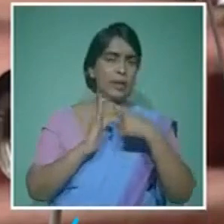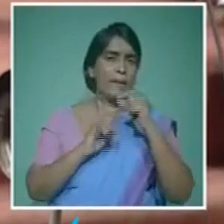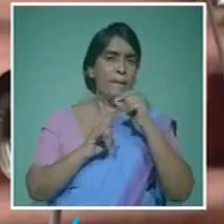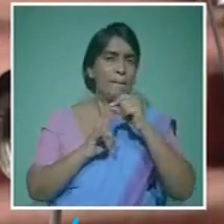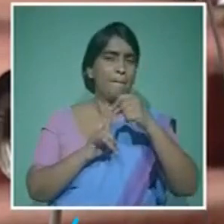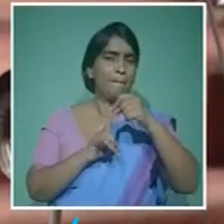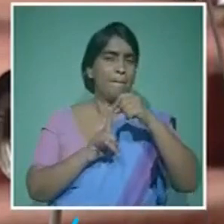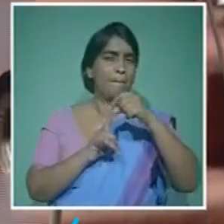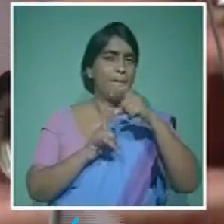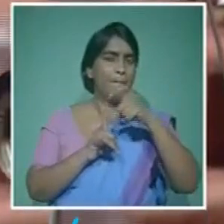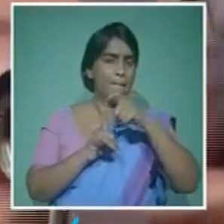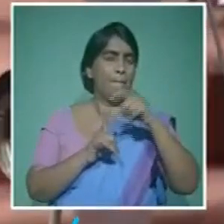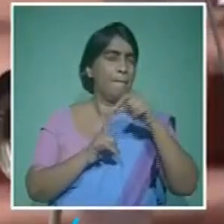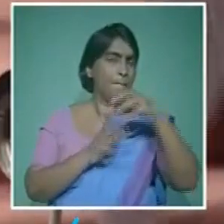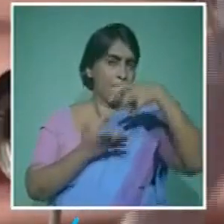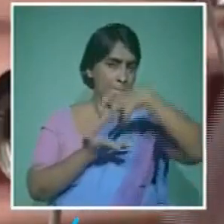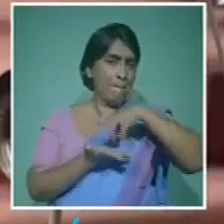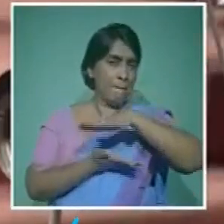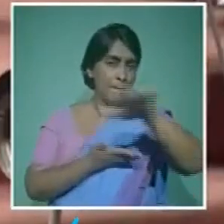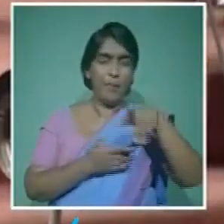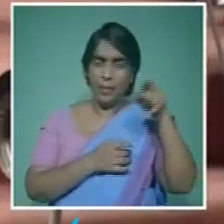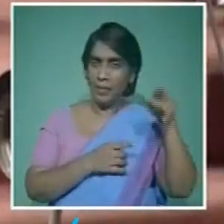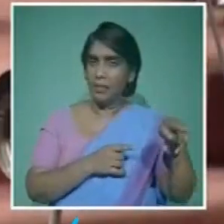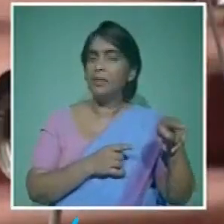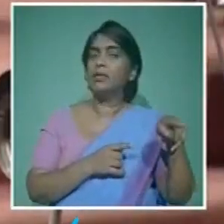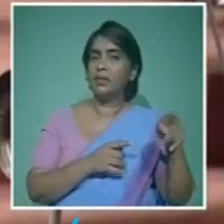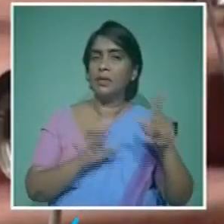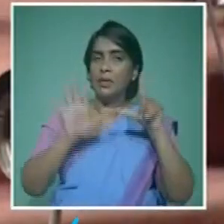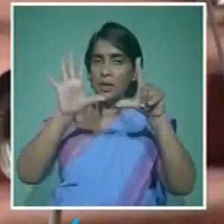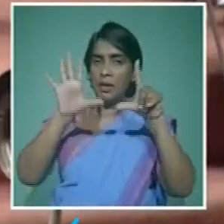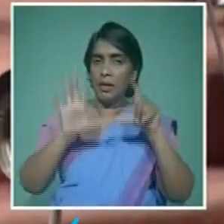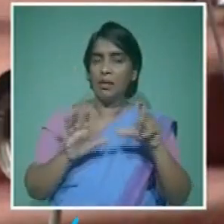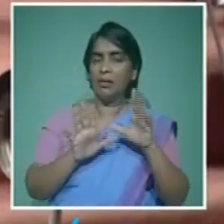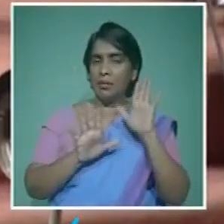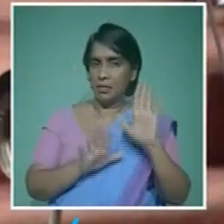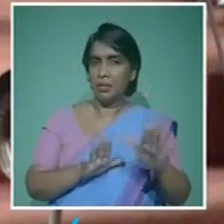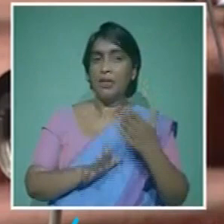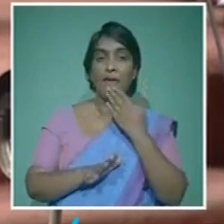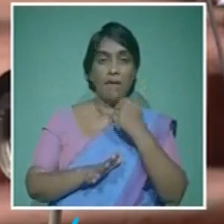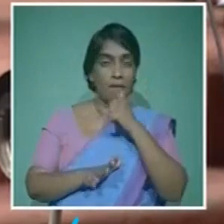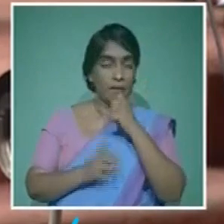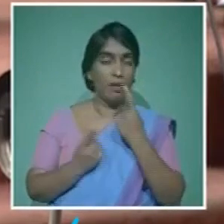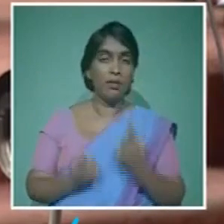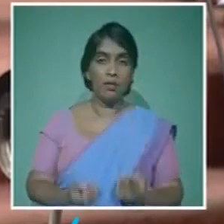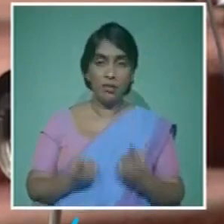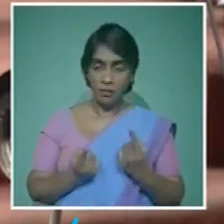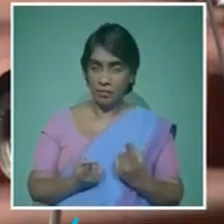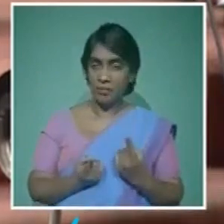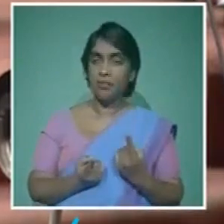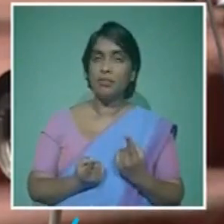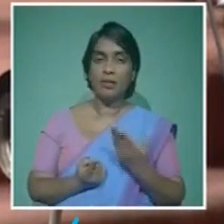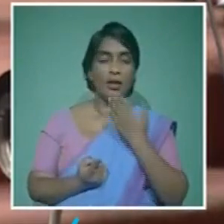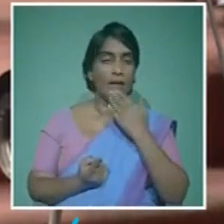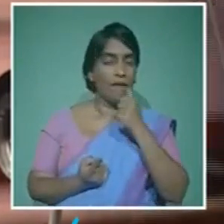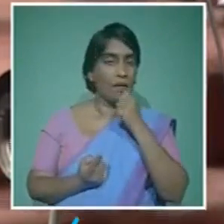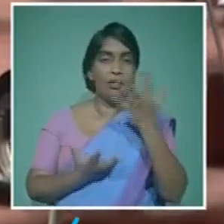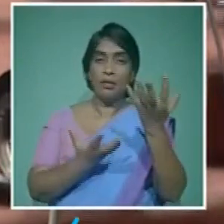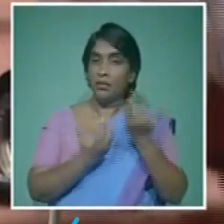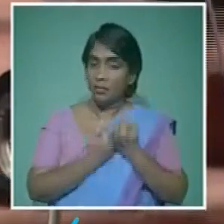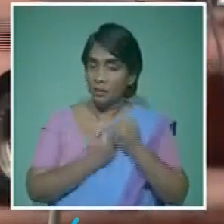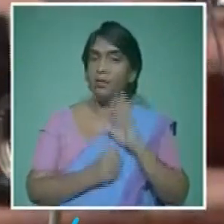பிரதேசத்துக்கு ஏறக்குறைய 7077 குடும்பங்களுக்கு குடிநீர், நல்ல குடிநீர் கொடுப்பதற்கான திட்டம் ஒன்று